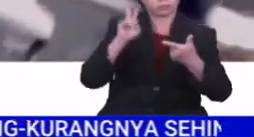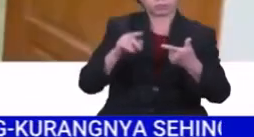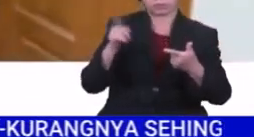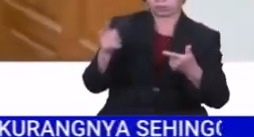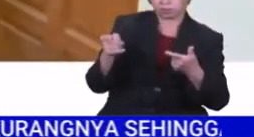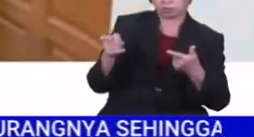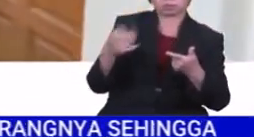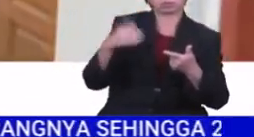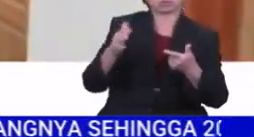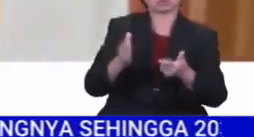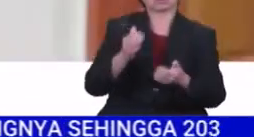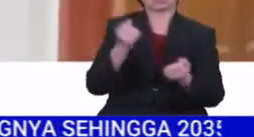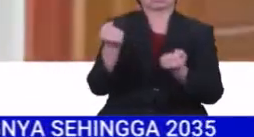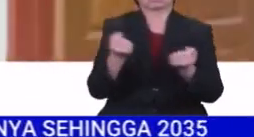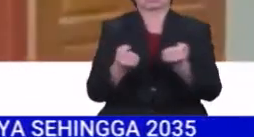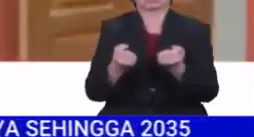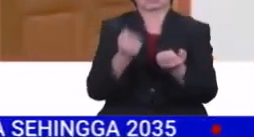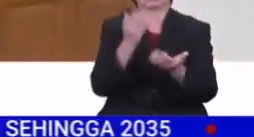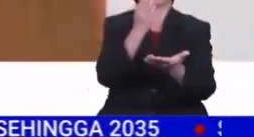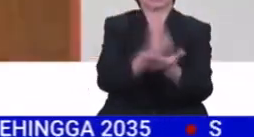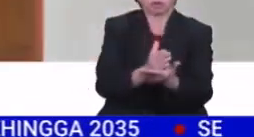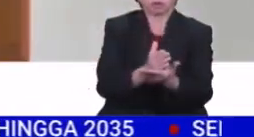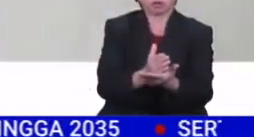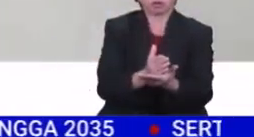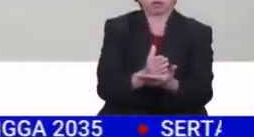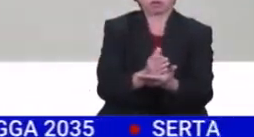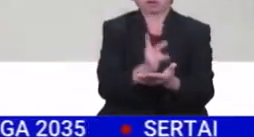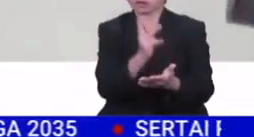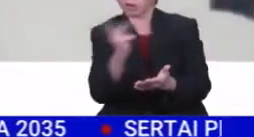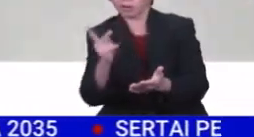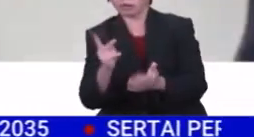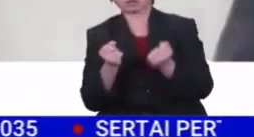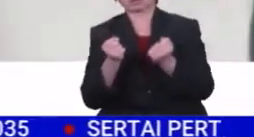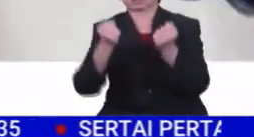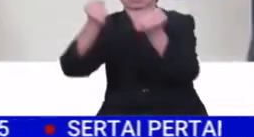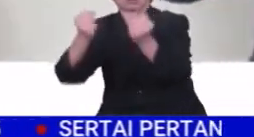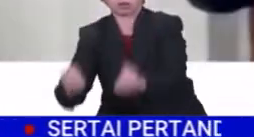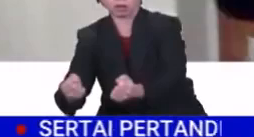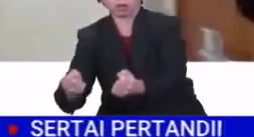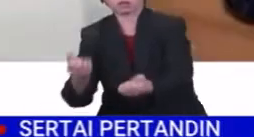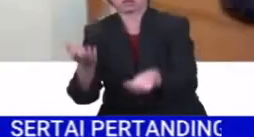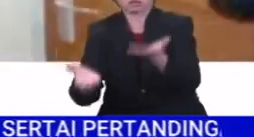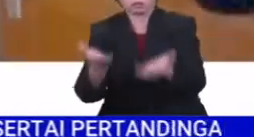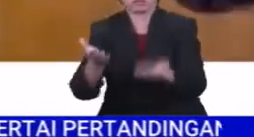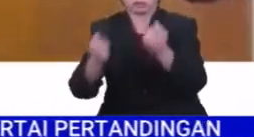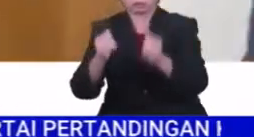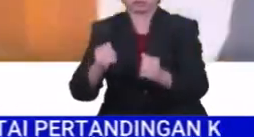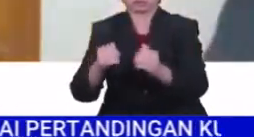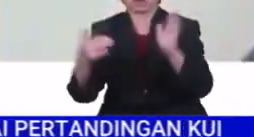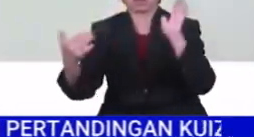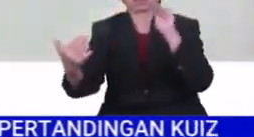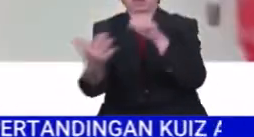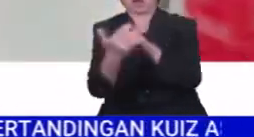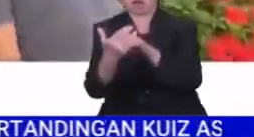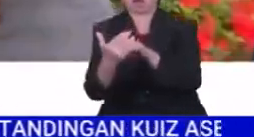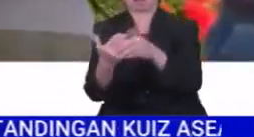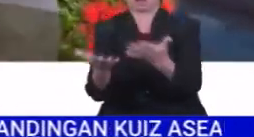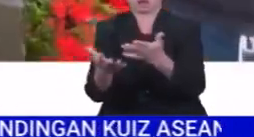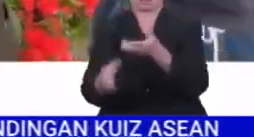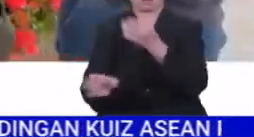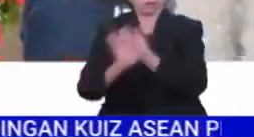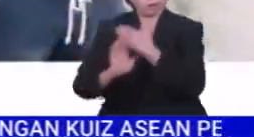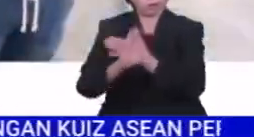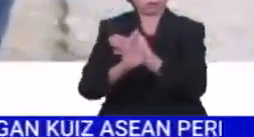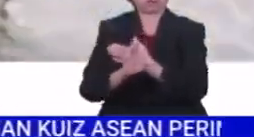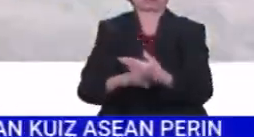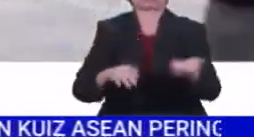duduk didakwa memberhentikan kendaraan dipandunya dilorong kanan dalam kedudukan yang mungkin menyebabkan halangan kepada pengguna Jalan Raya